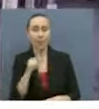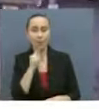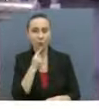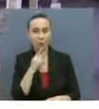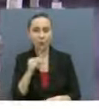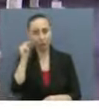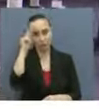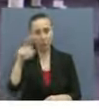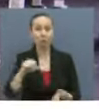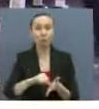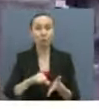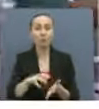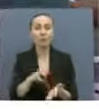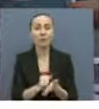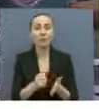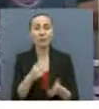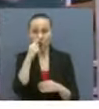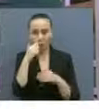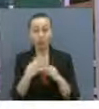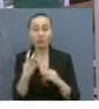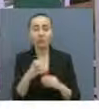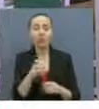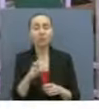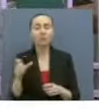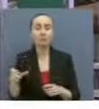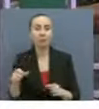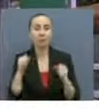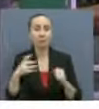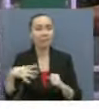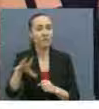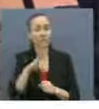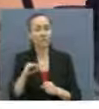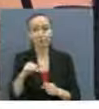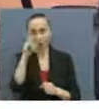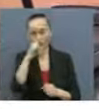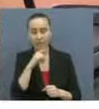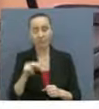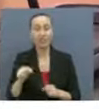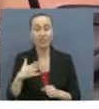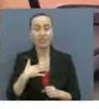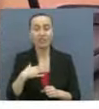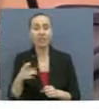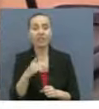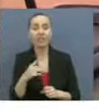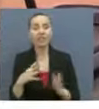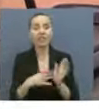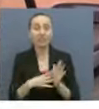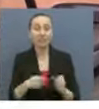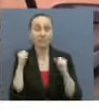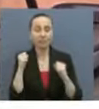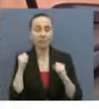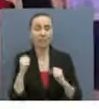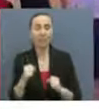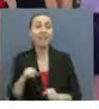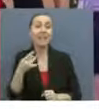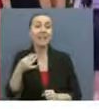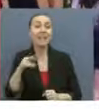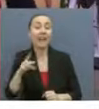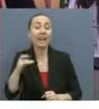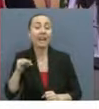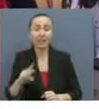чемпионате приняли участие около 400 спортсменов со всего Казахстана. Честь региона защищали 9 спортсменов. Илья Ильин, заслуженный